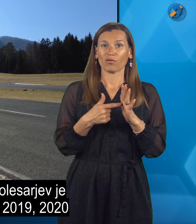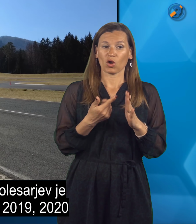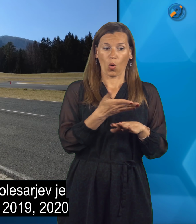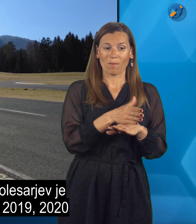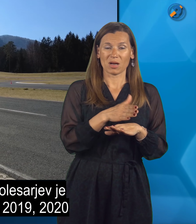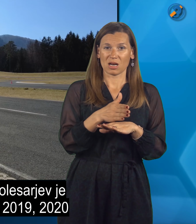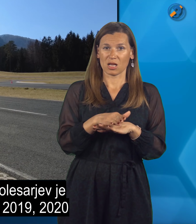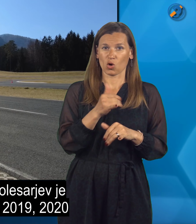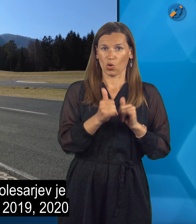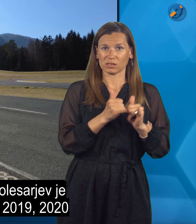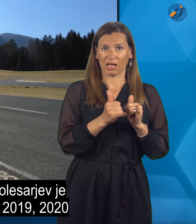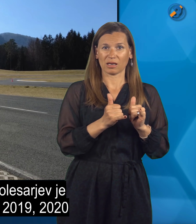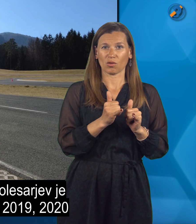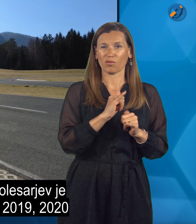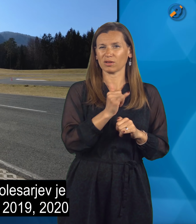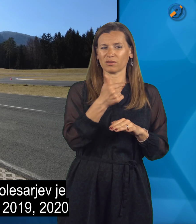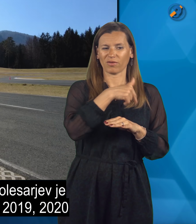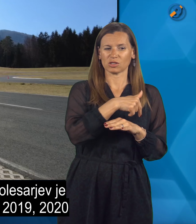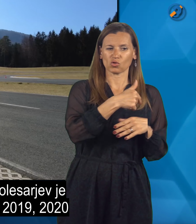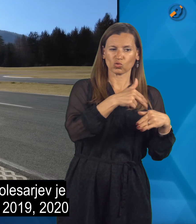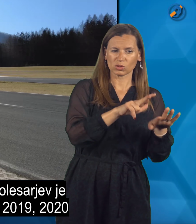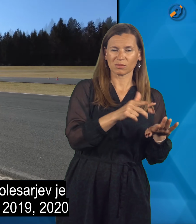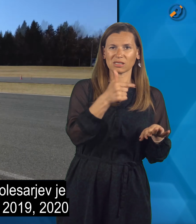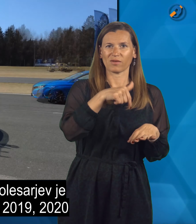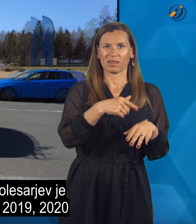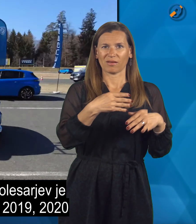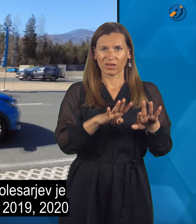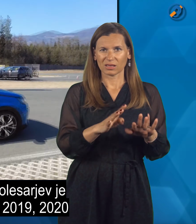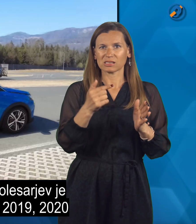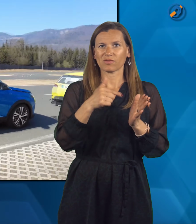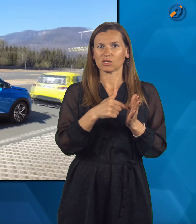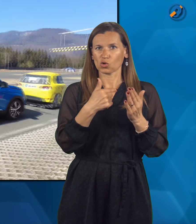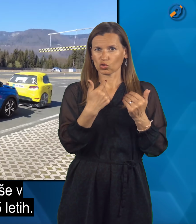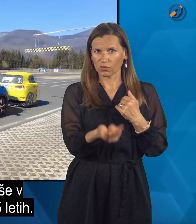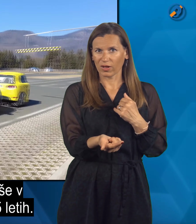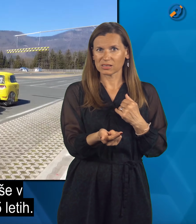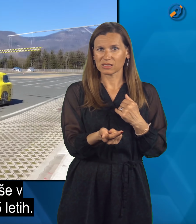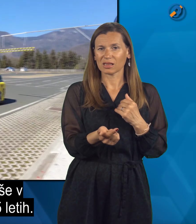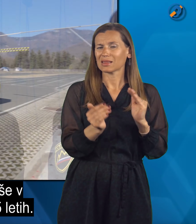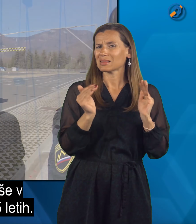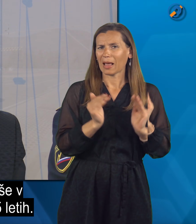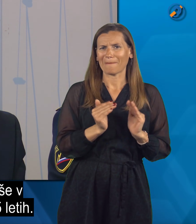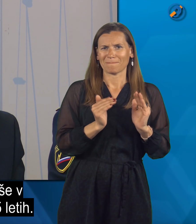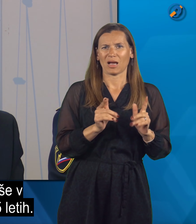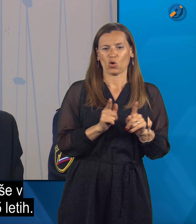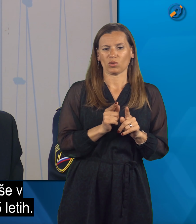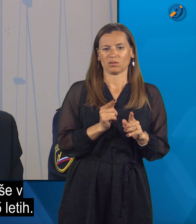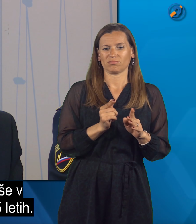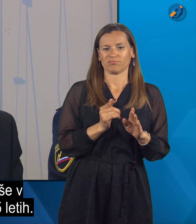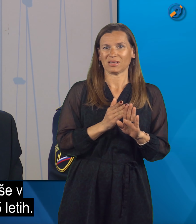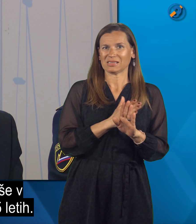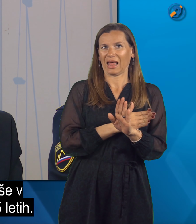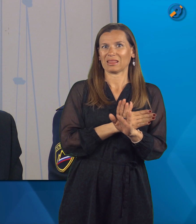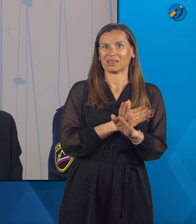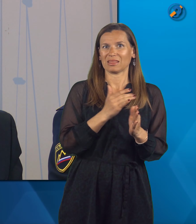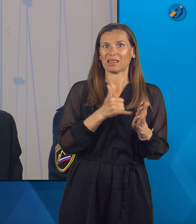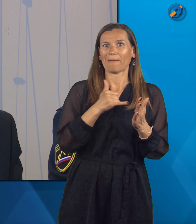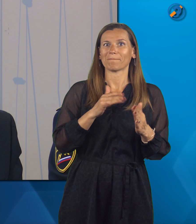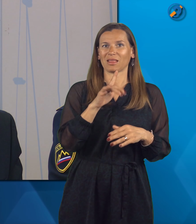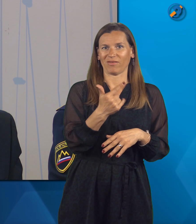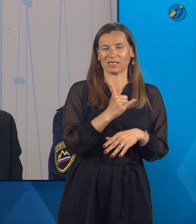Število umrlih kolesarjev je bilo v letu 2018, 2019 in 2020 najmanjše v zadnjih 25 letih.